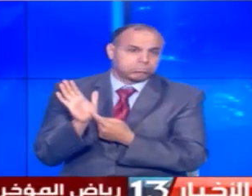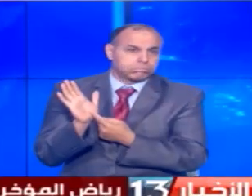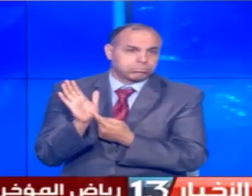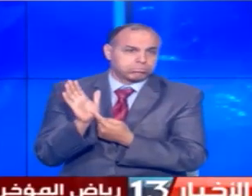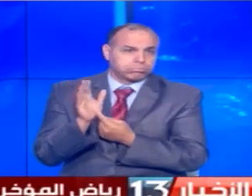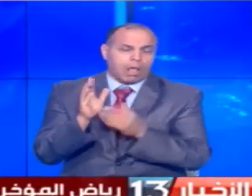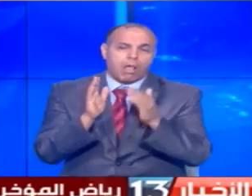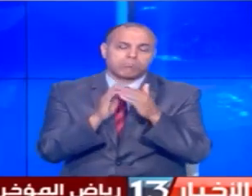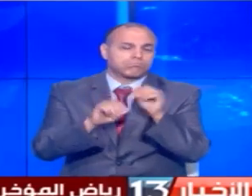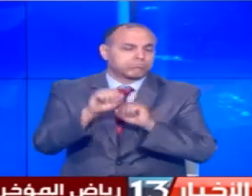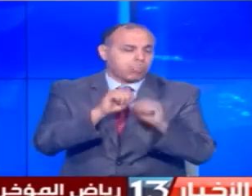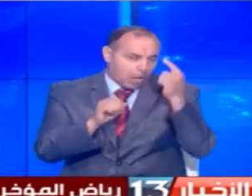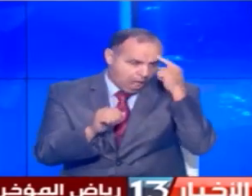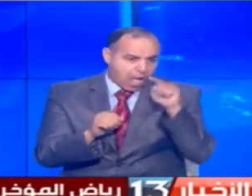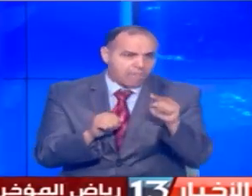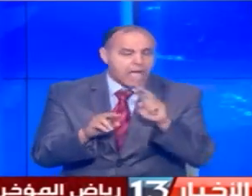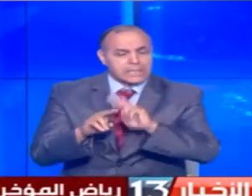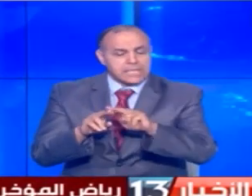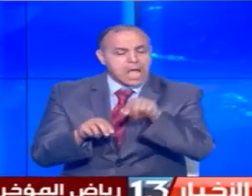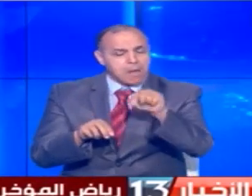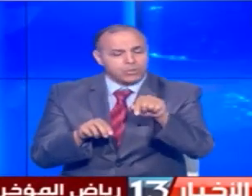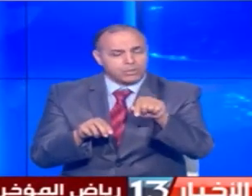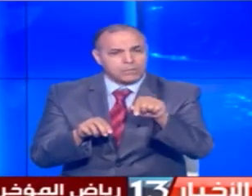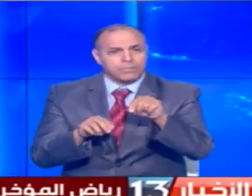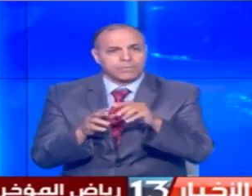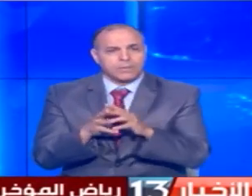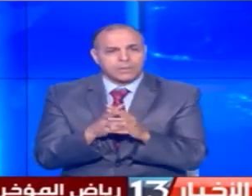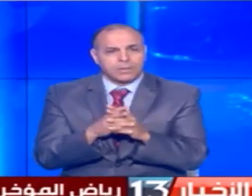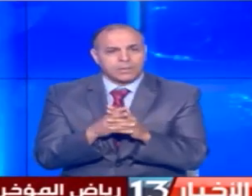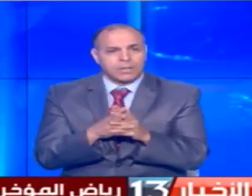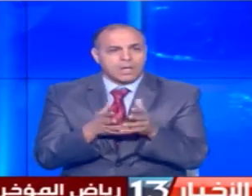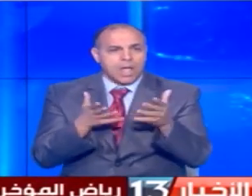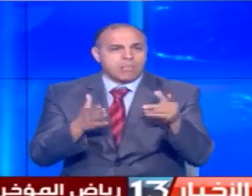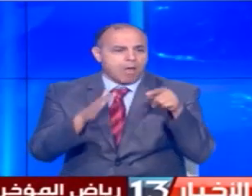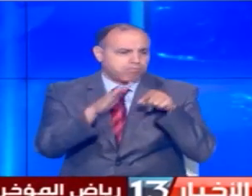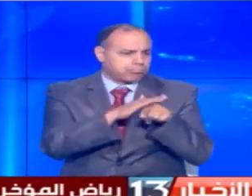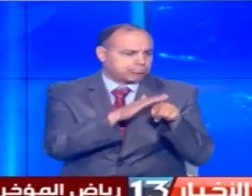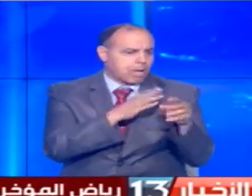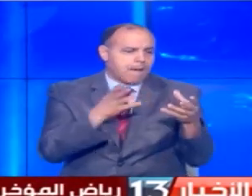مشاكل تصرف ويزم إصلاح، ولا معناتها هي معناتها